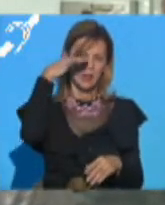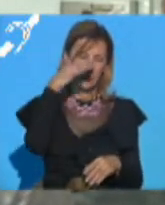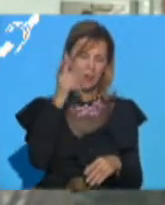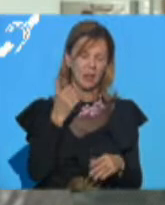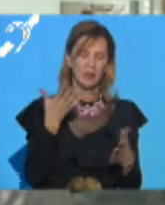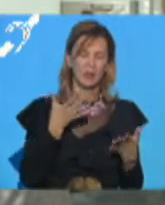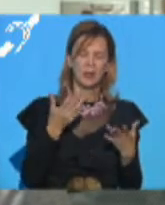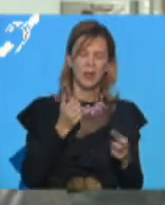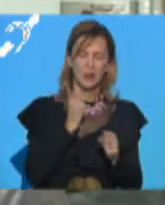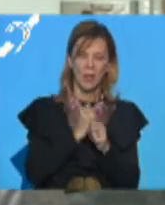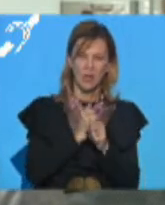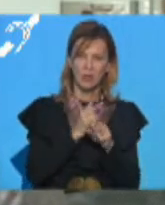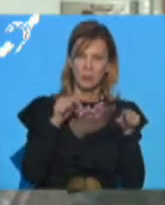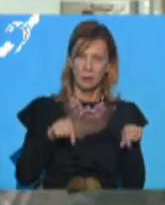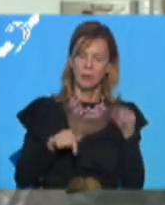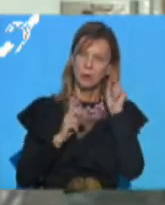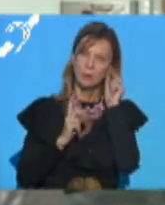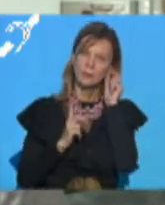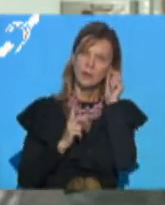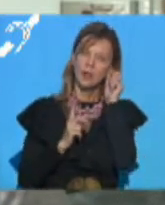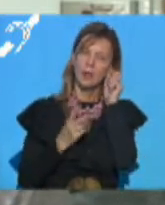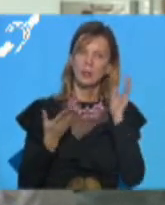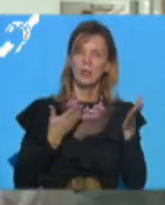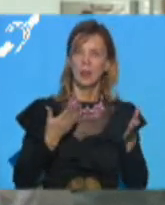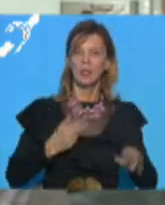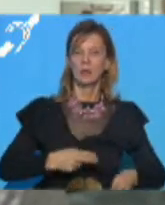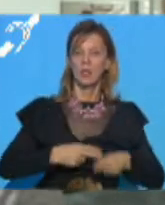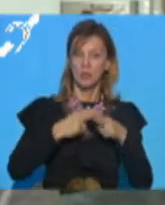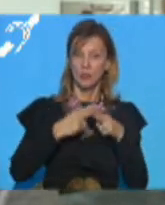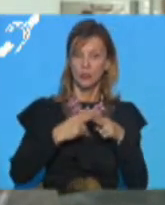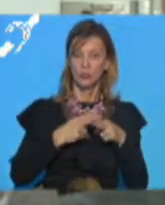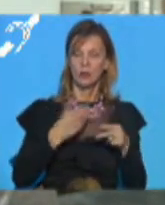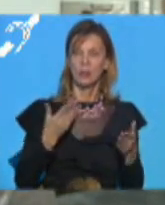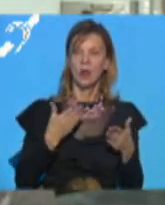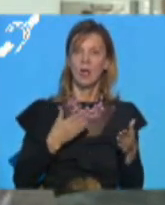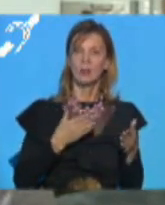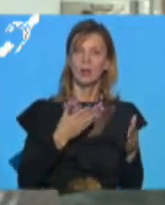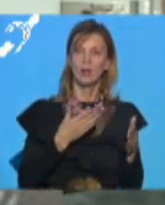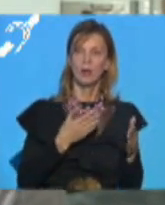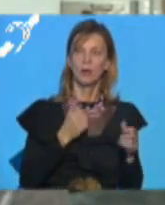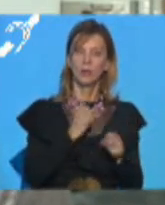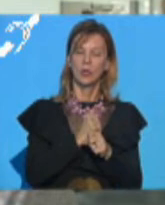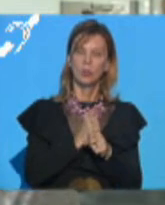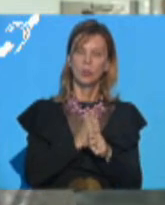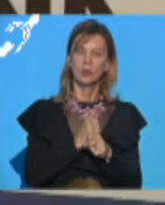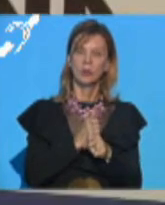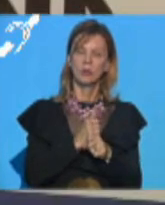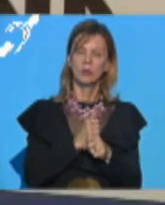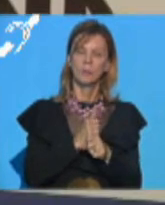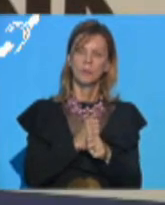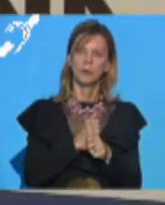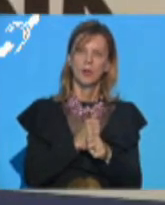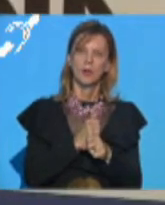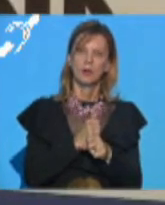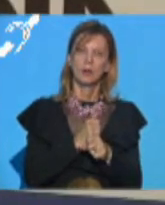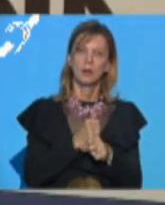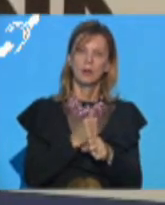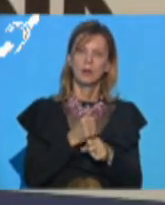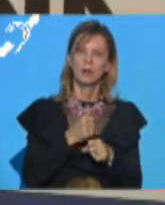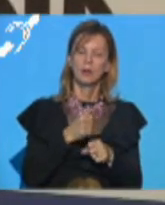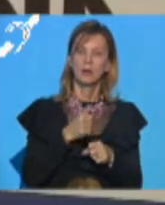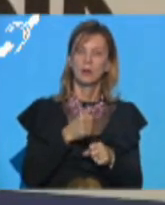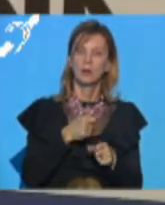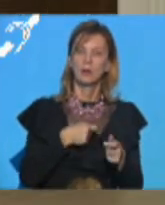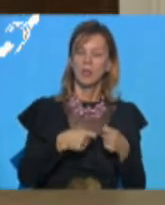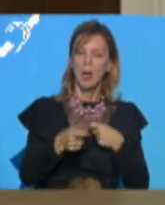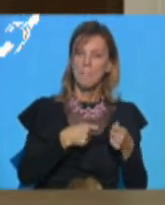care lucrăm în momentul acesta, dar care îi și sprijină, care au inițiat campanii de strângere de fonduri, care au reușit să